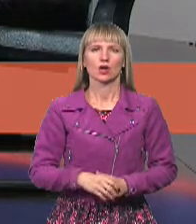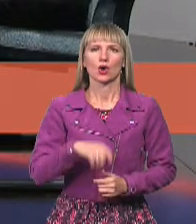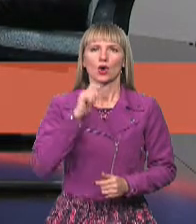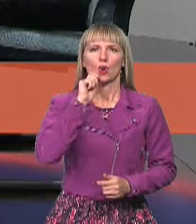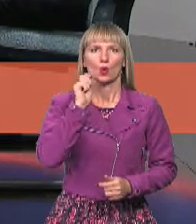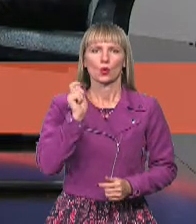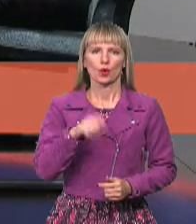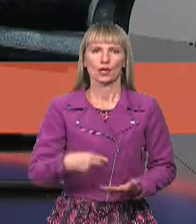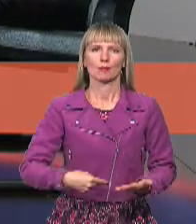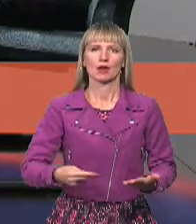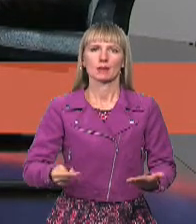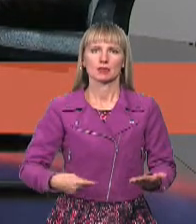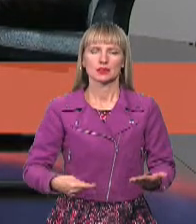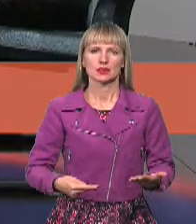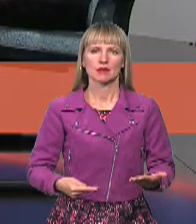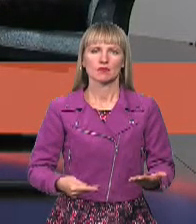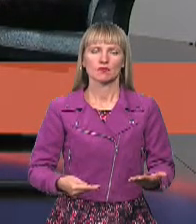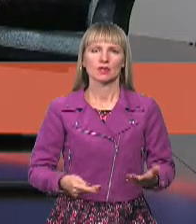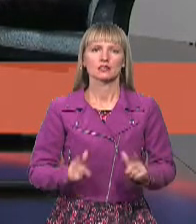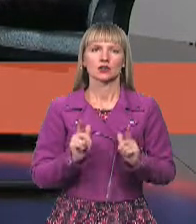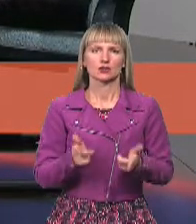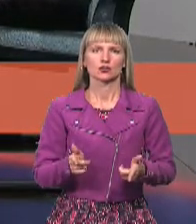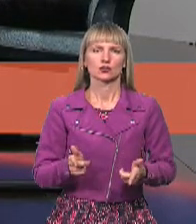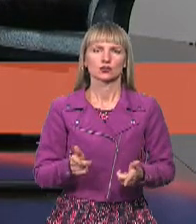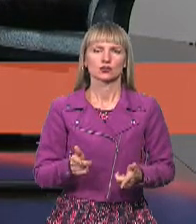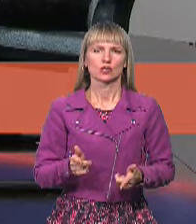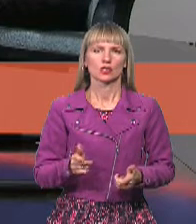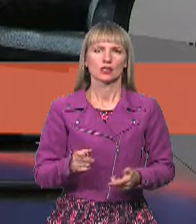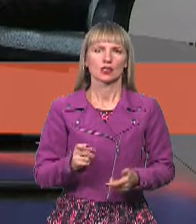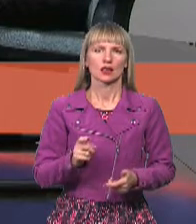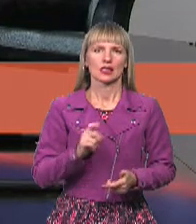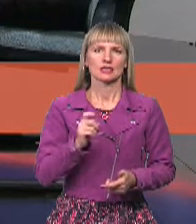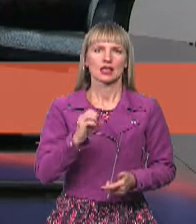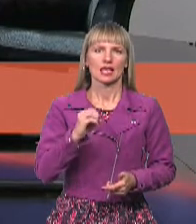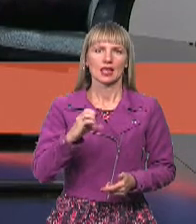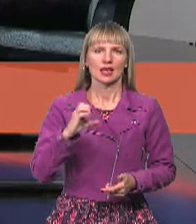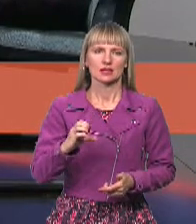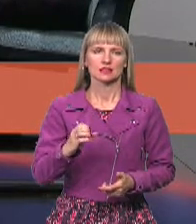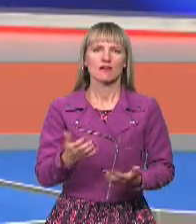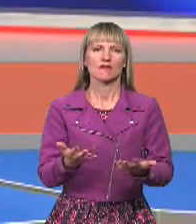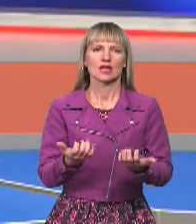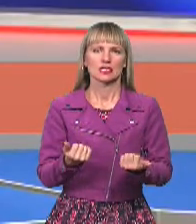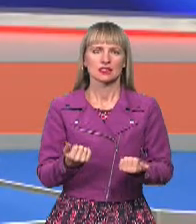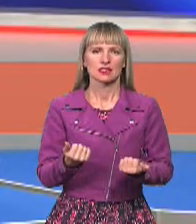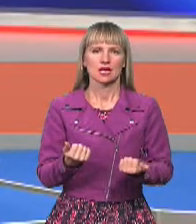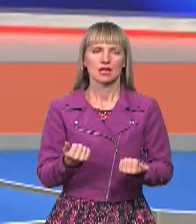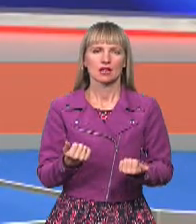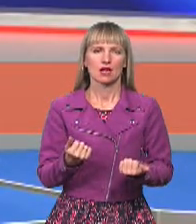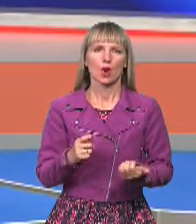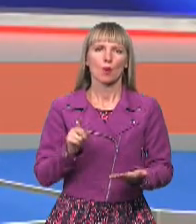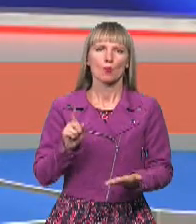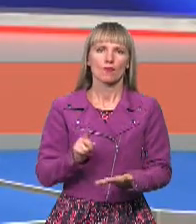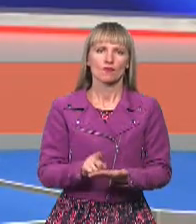Украина, подписав соглашение об ассоциации с ЕС, взяла на себя определенные обязательства. Это